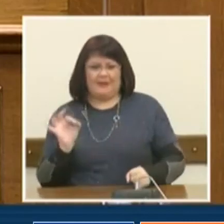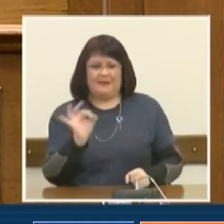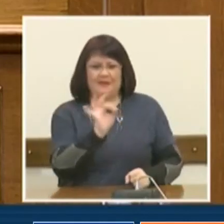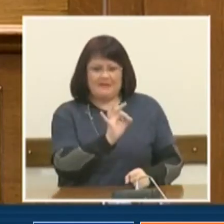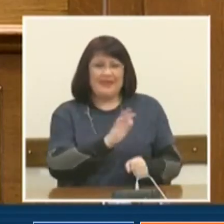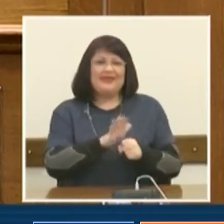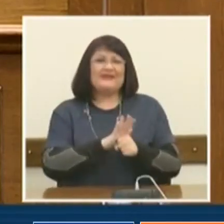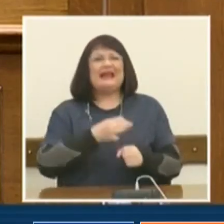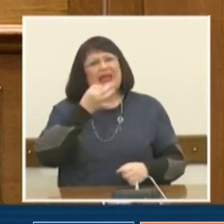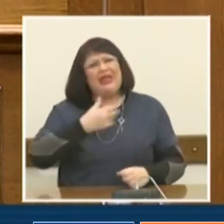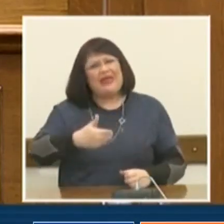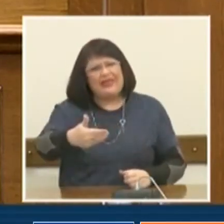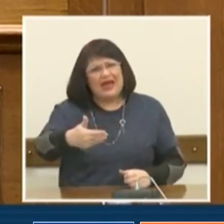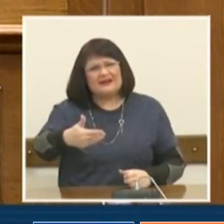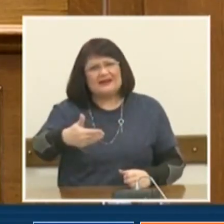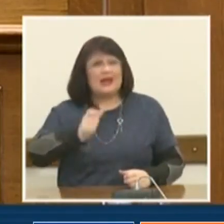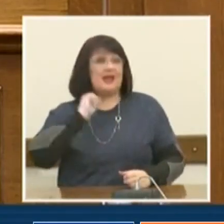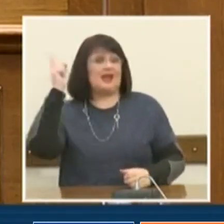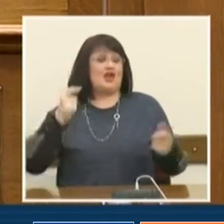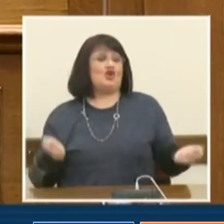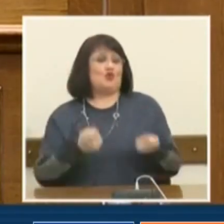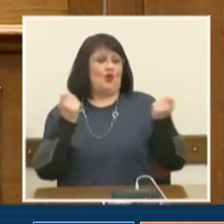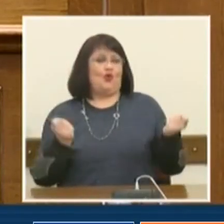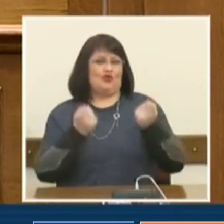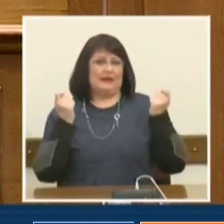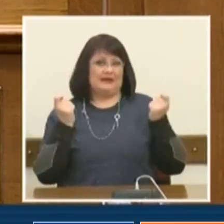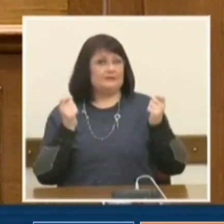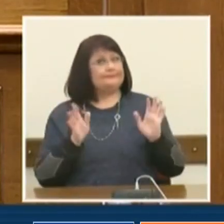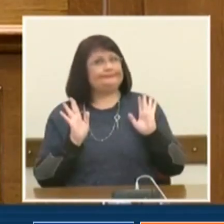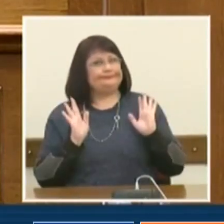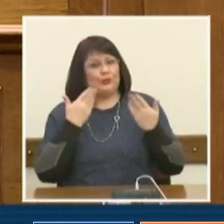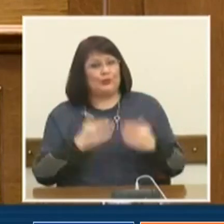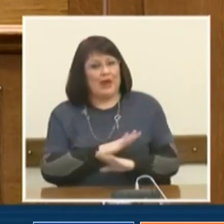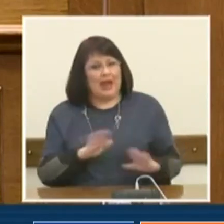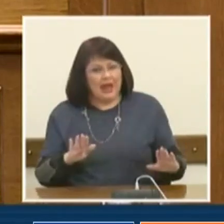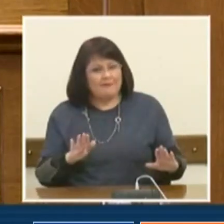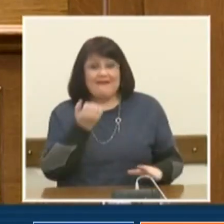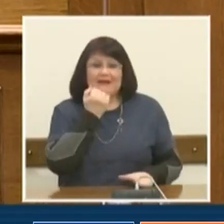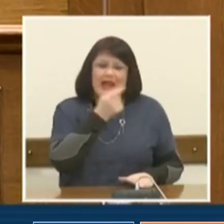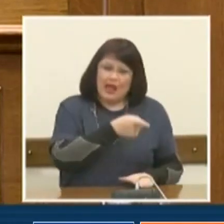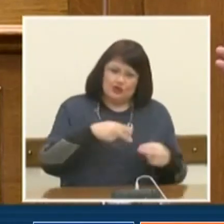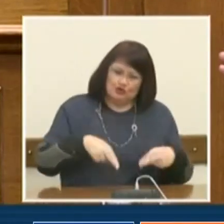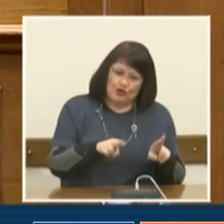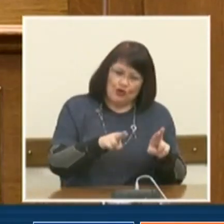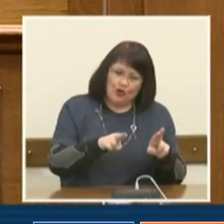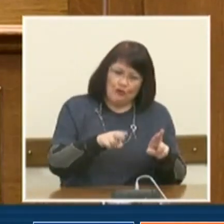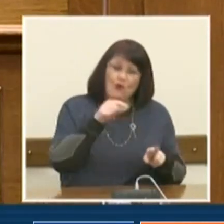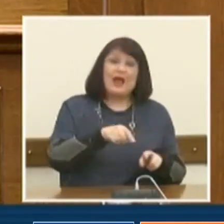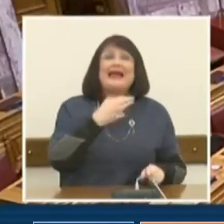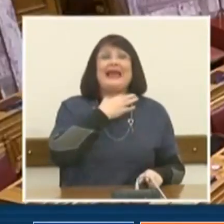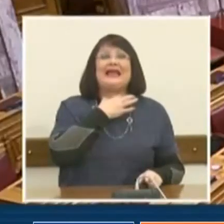εξαγγελίες, αλλά θέλει σχέδιο και δουλειά σε βάθος, απλά παραιτηθήκατε.